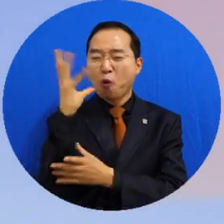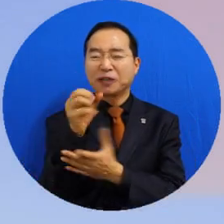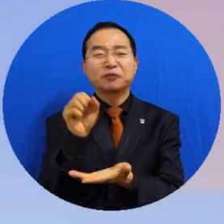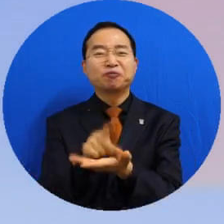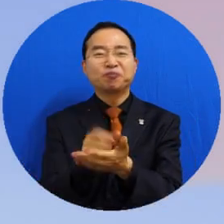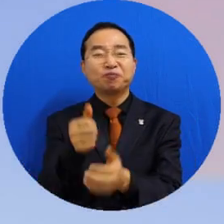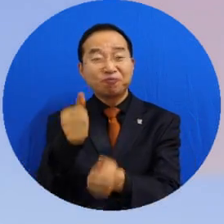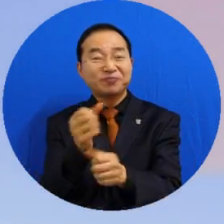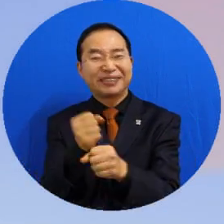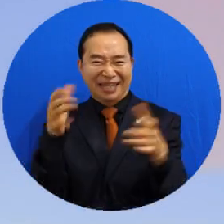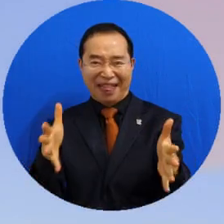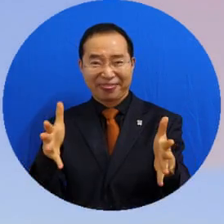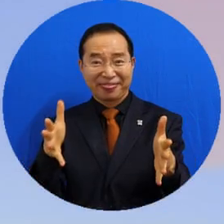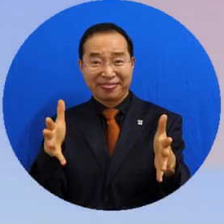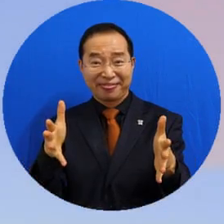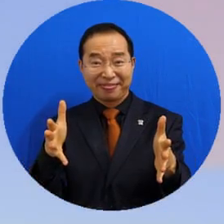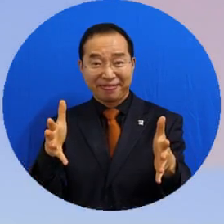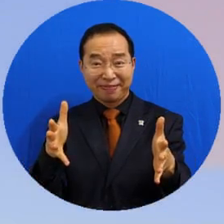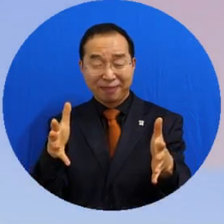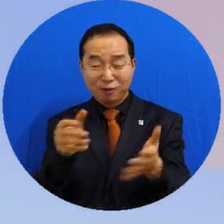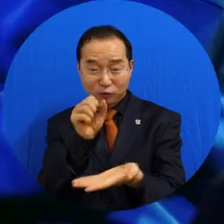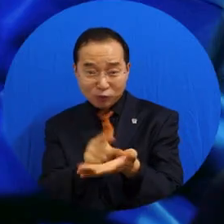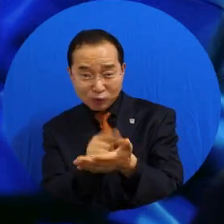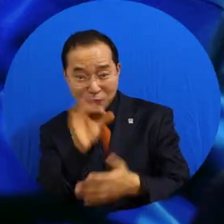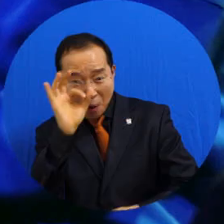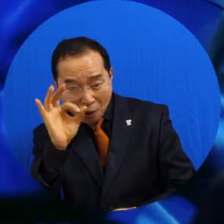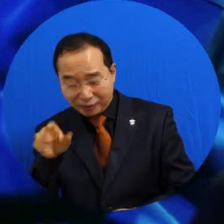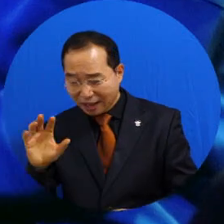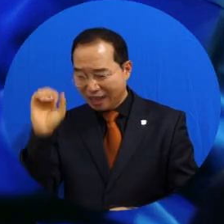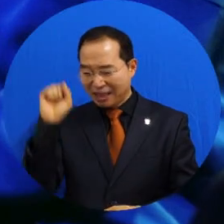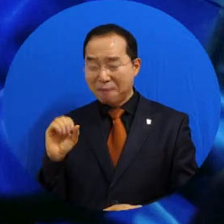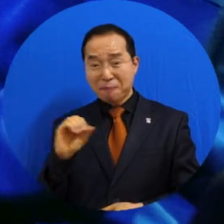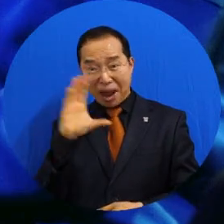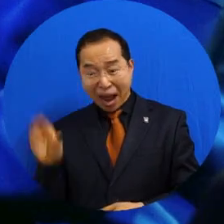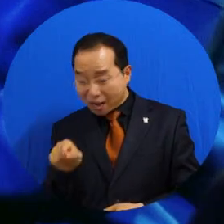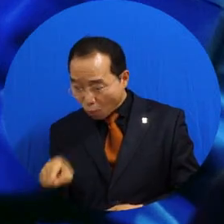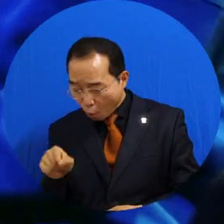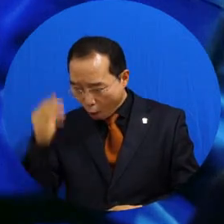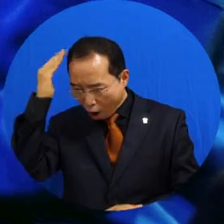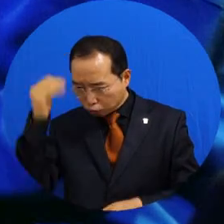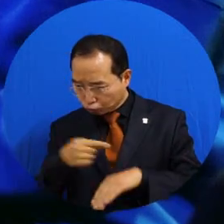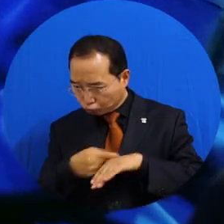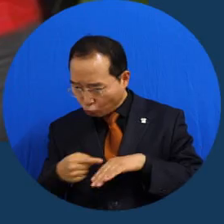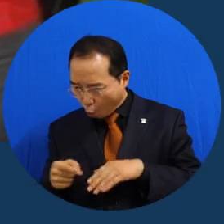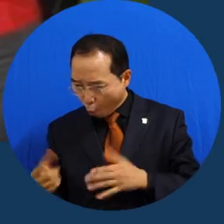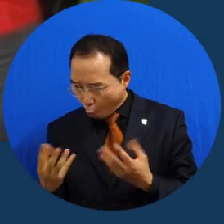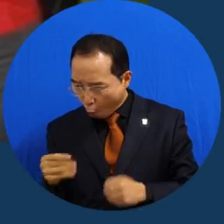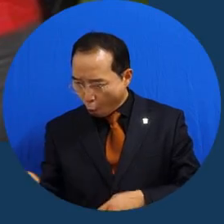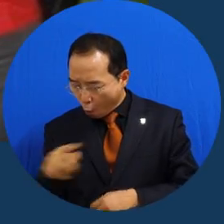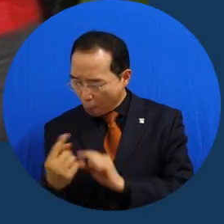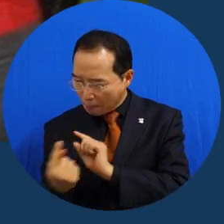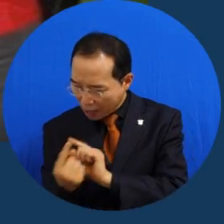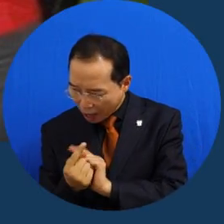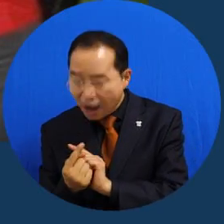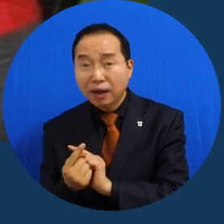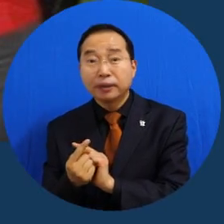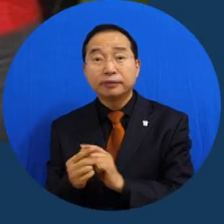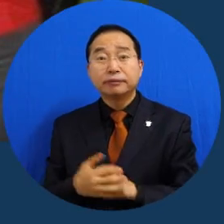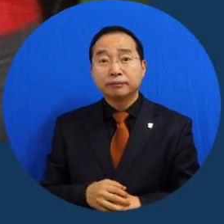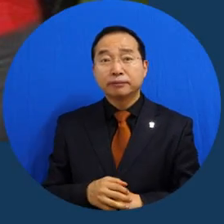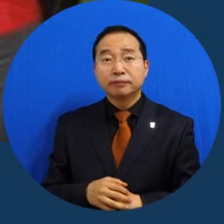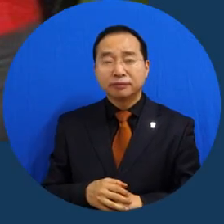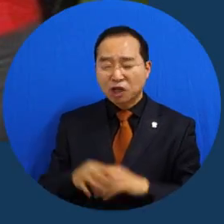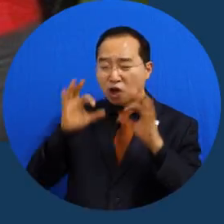기간이었어요. 예. 그래서 월드컵 경기를 보는데 남아공에 사는 한인 후손들을 또 만나게 됩니다. 여기서는 선교사님